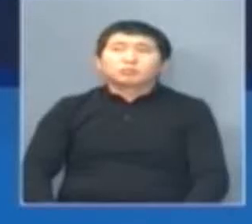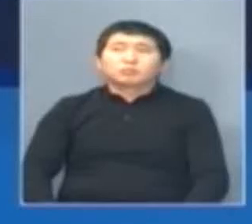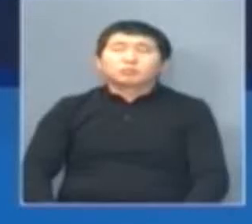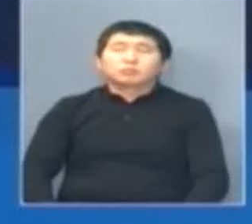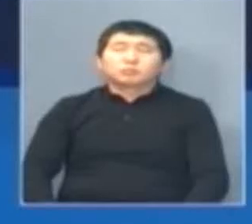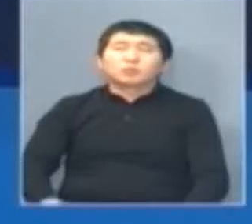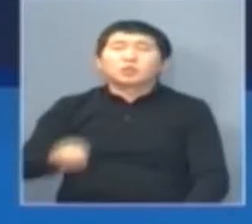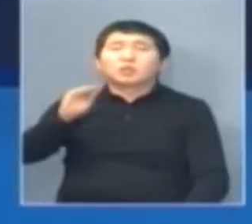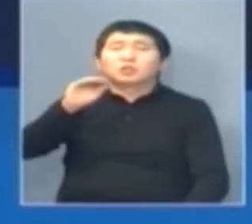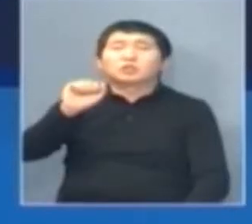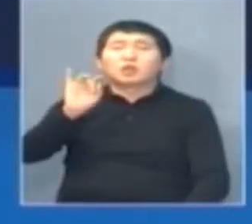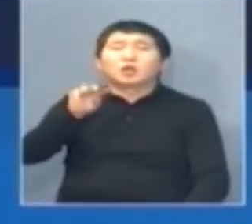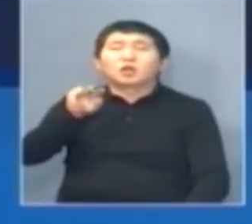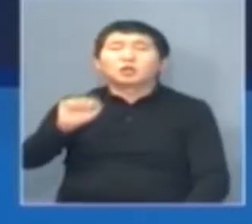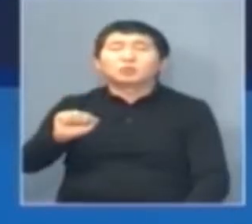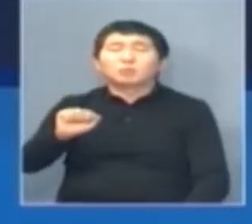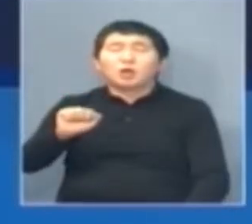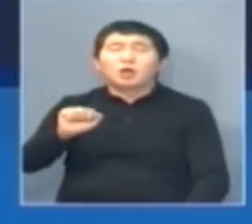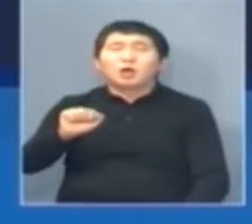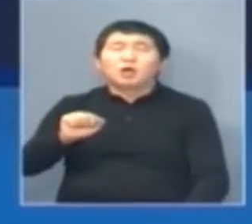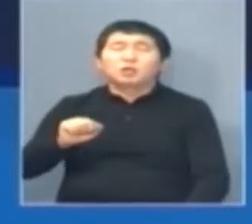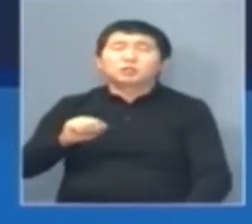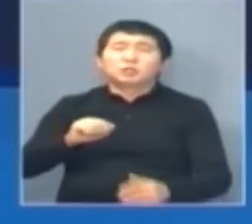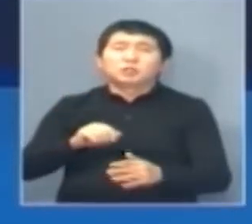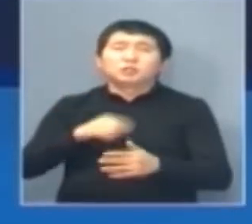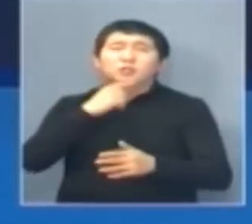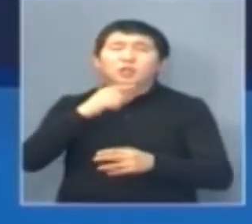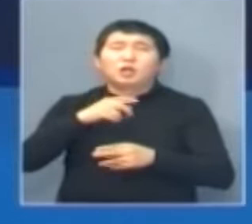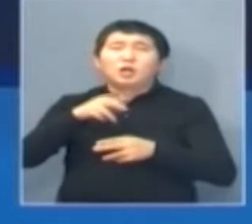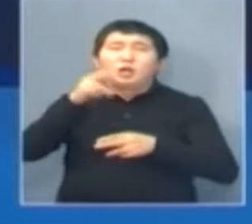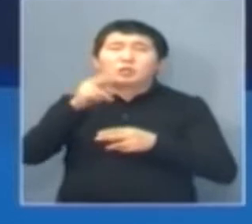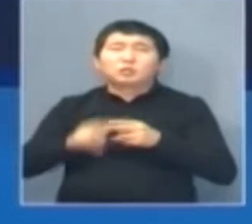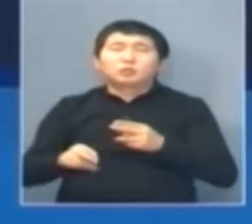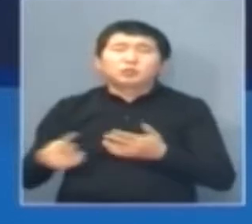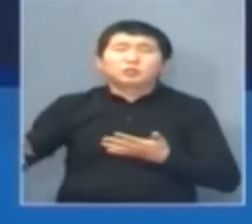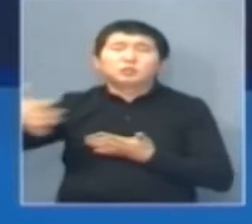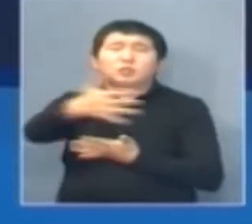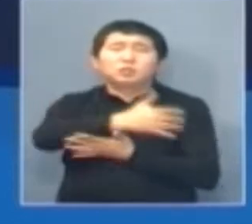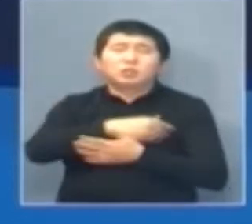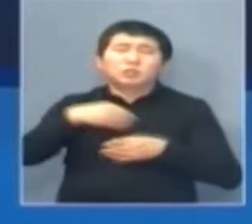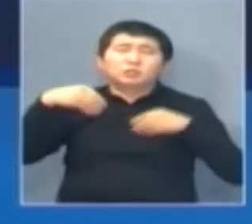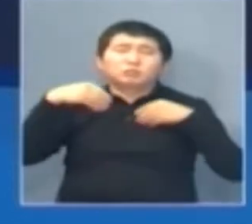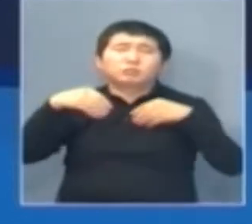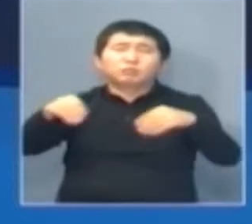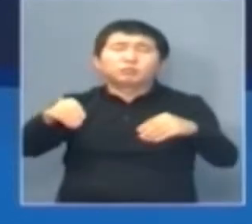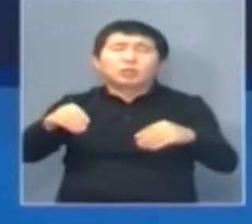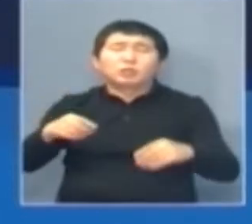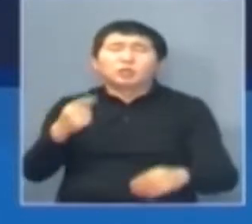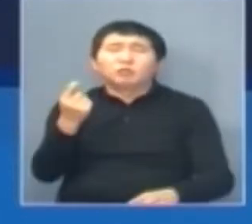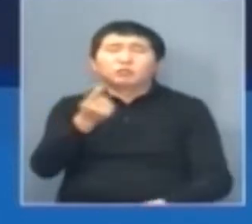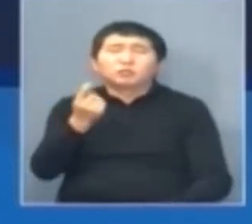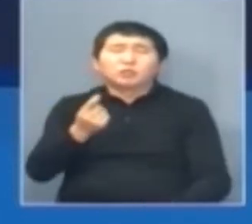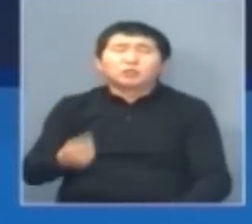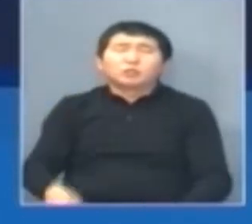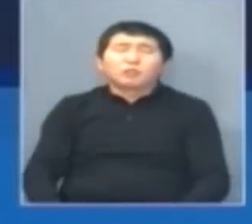Жарма ауданында егістік жинау науқаны аяқталуға жақын. Қазіргі таңда диқаншылар арпа, бидай дақылдары мен қамбаларын толтырып үлгерген. Егістік